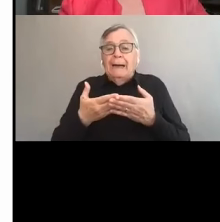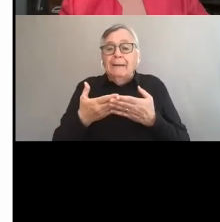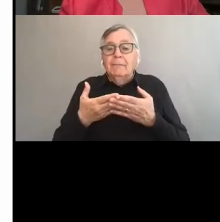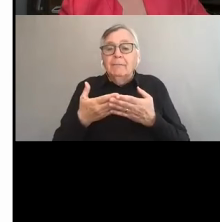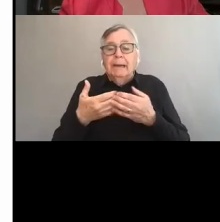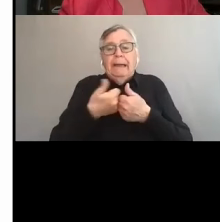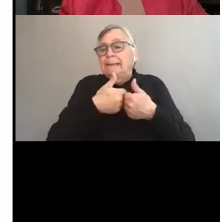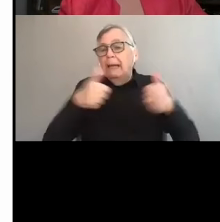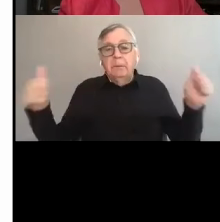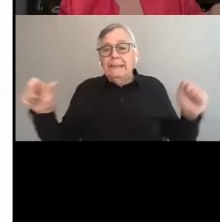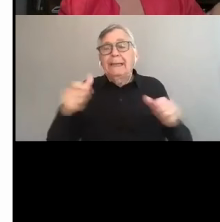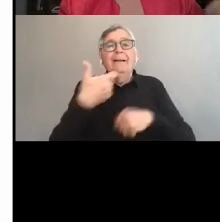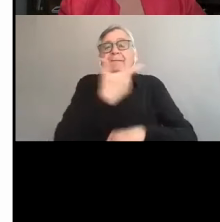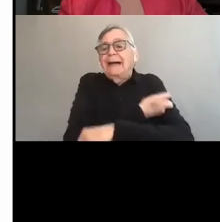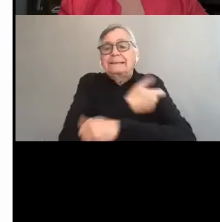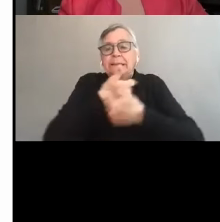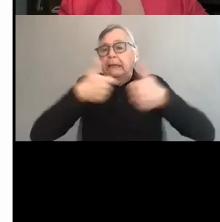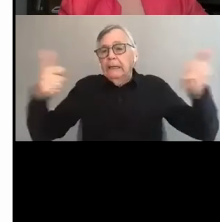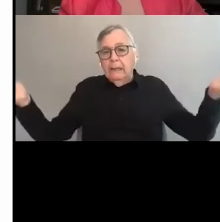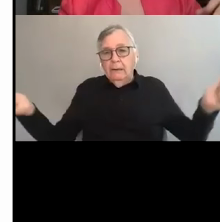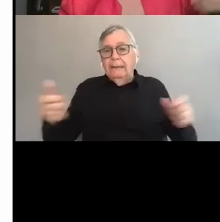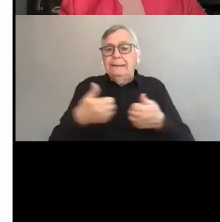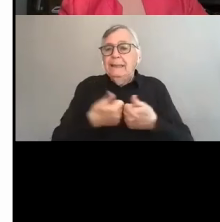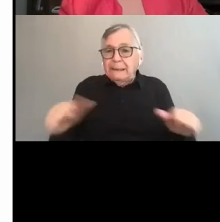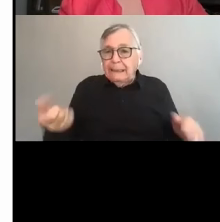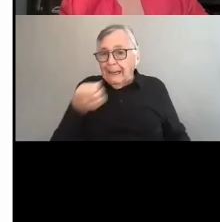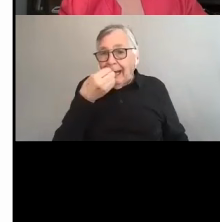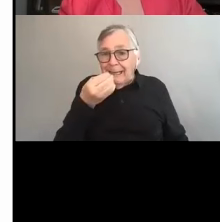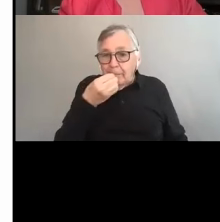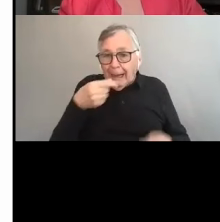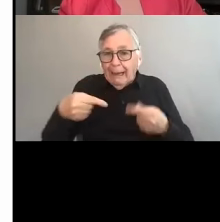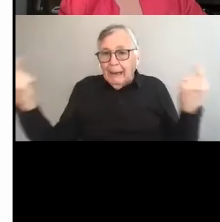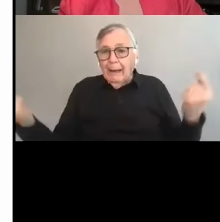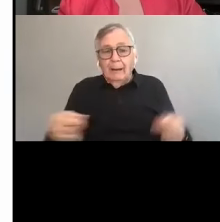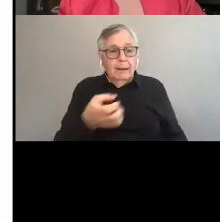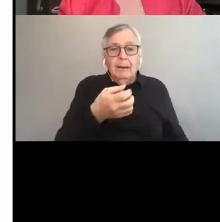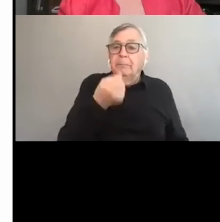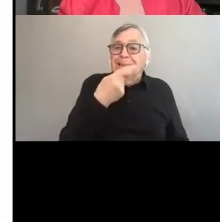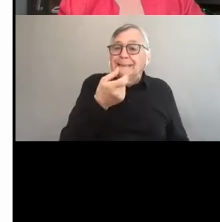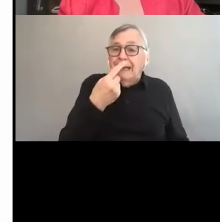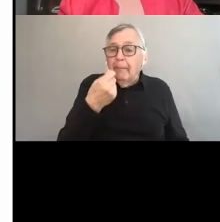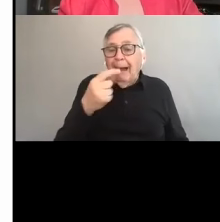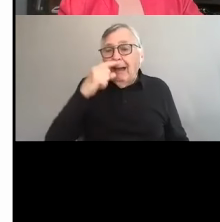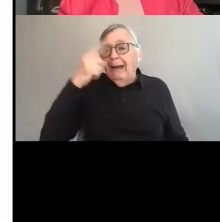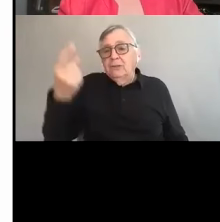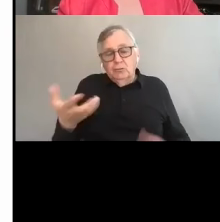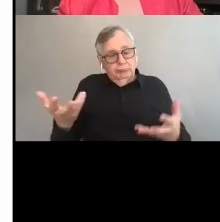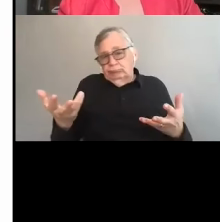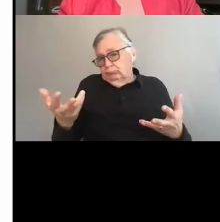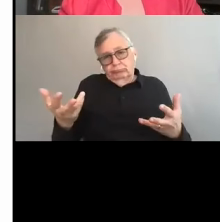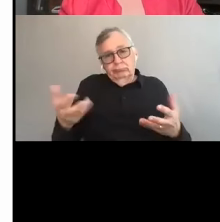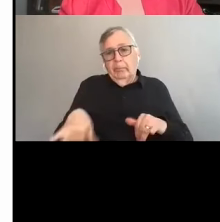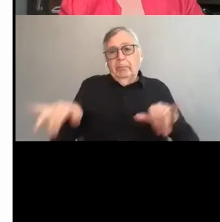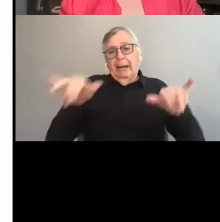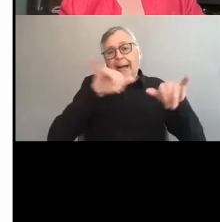avec n'importe quel vaccin, avec n'importe quel aliment, avec n'importe quel médicament qu'on va prendre. Donc, c'est pour ça que toutes les cliniques de